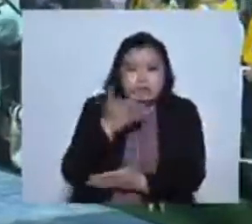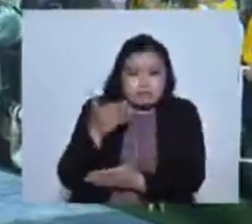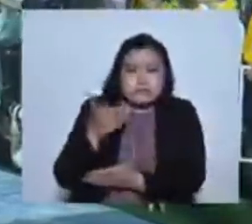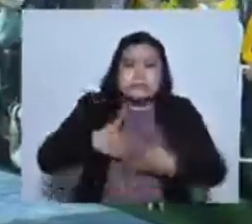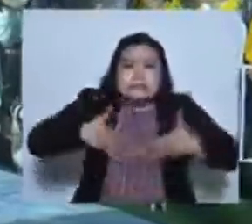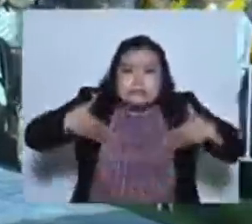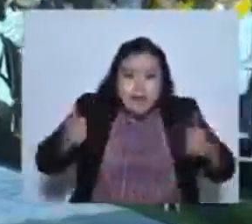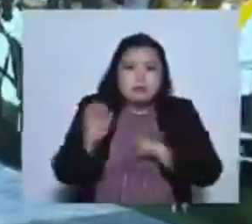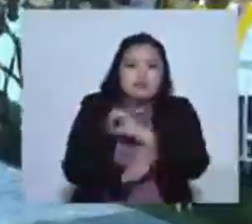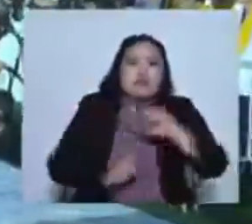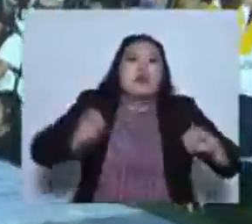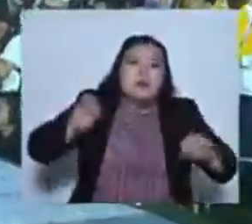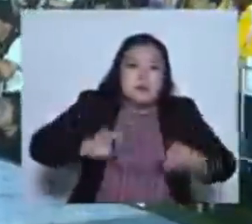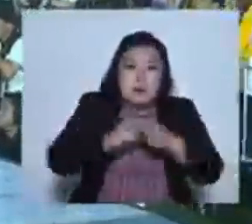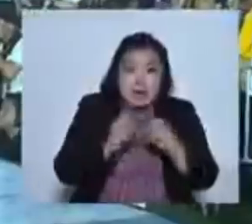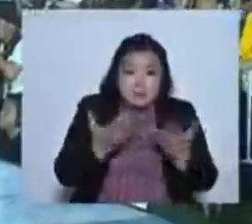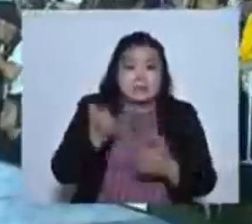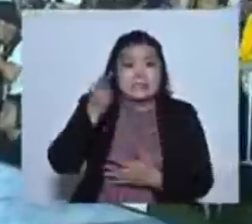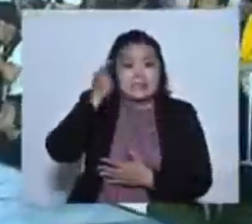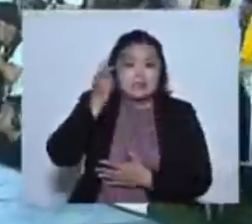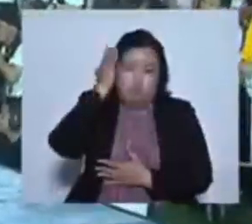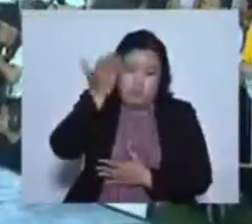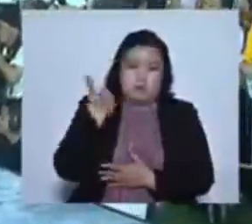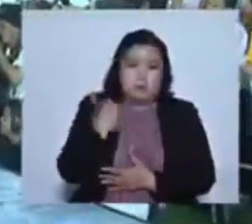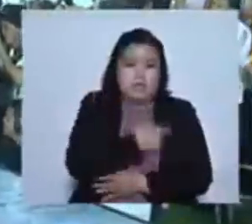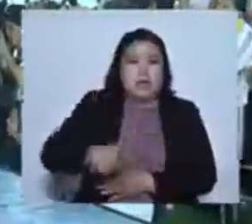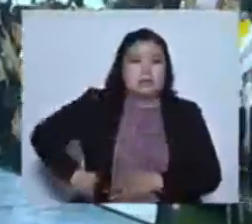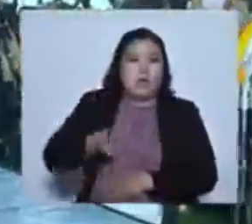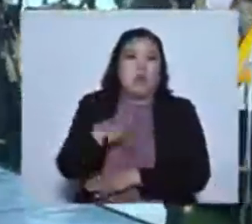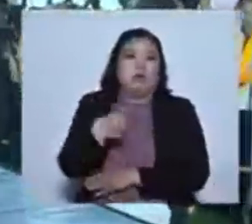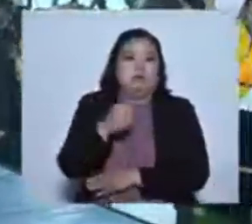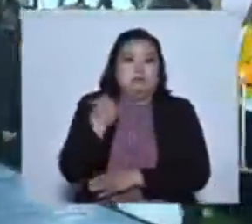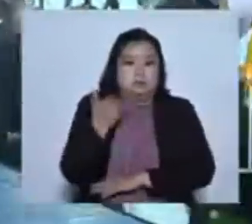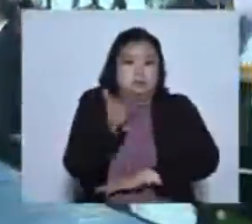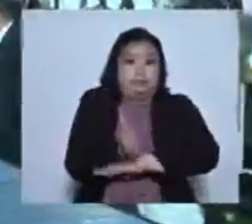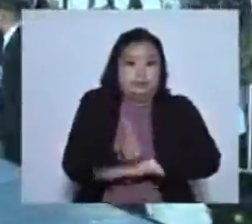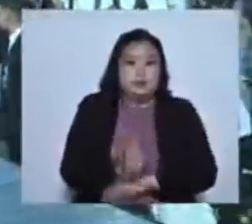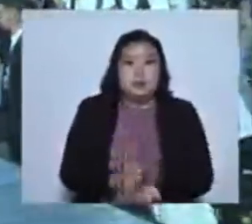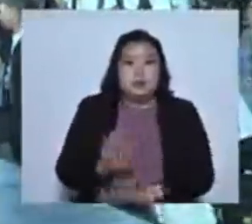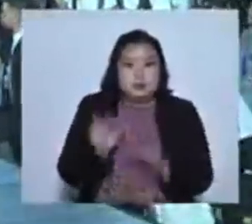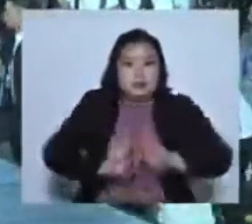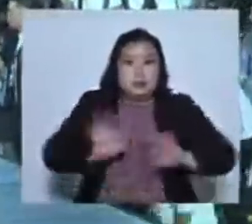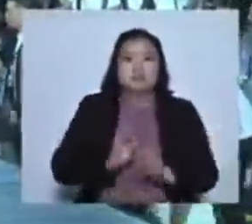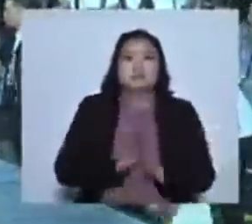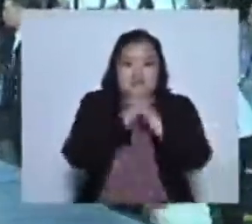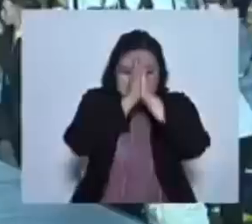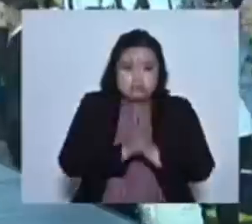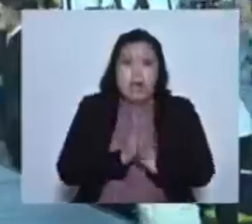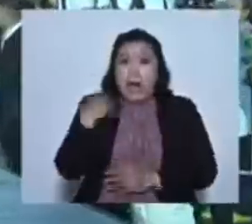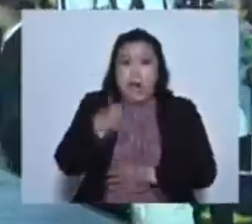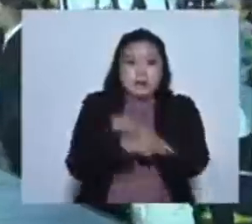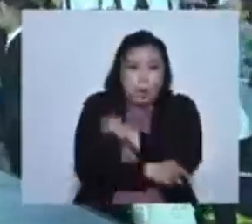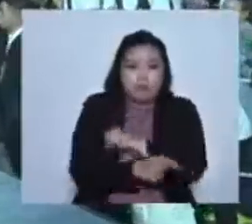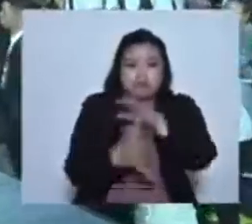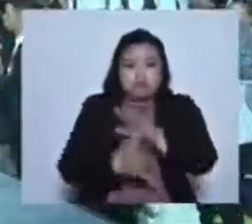ภัยจะมีพิธีบรมราชาภิเษกแล้วนะครับแผ่นดินที่ศักดิ์สิทธิ์ใครทรยศไม่ได้โดยเด็ดขาดเ